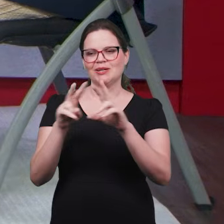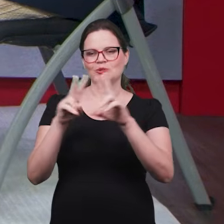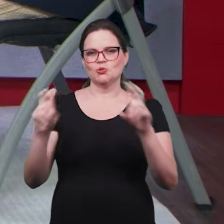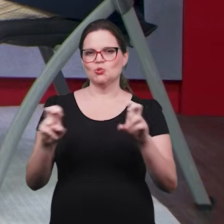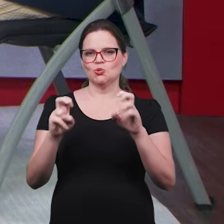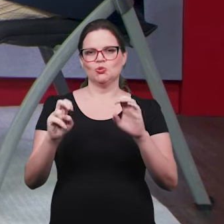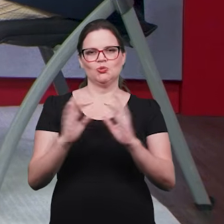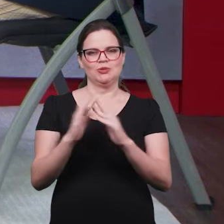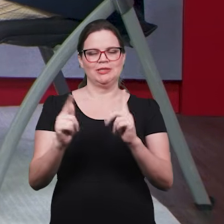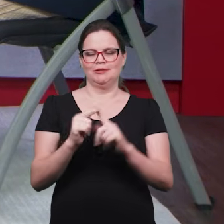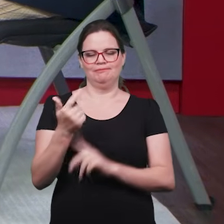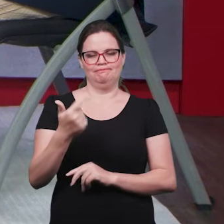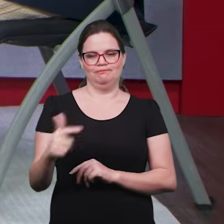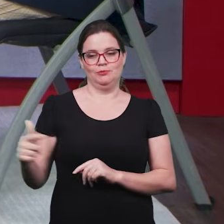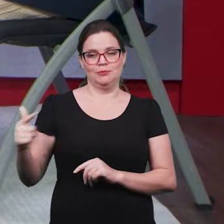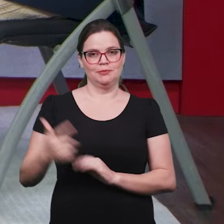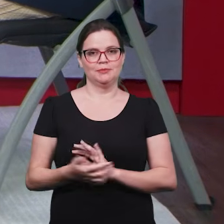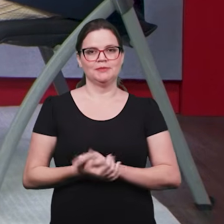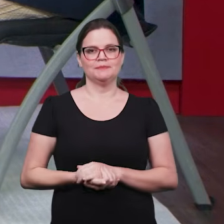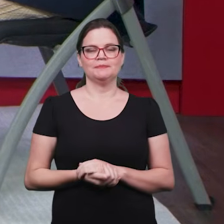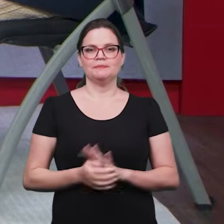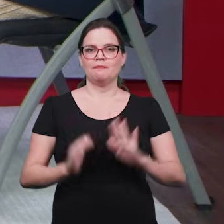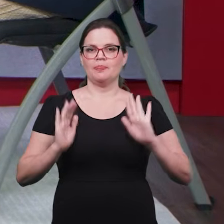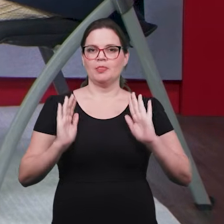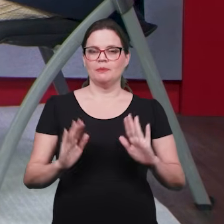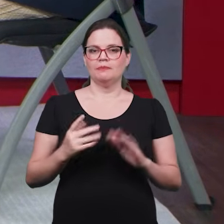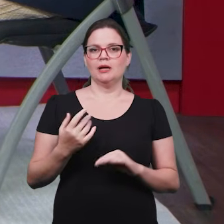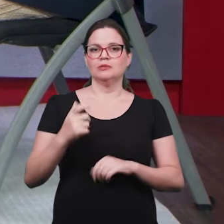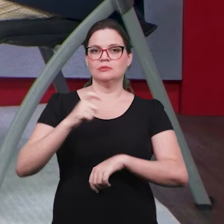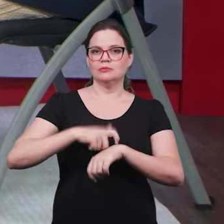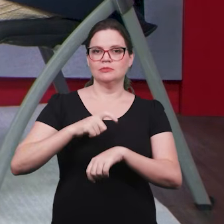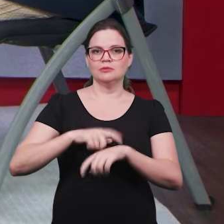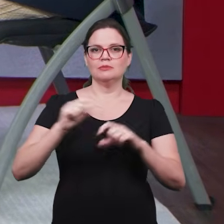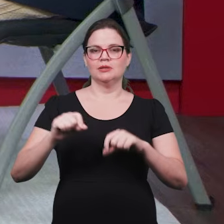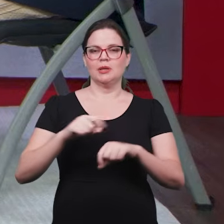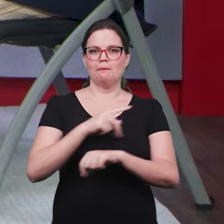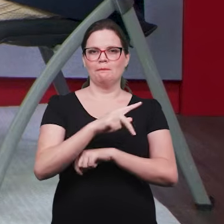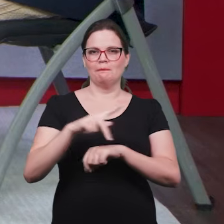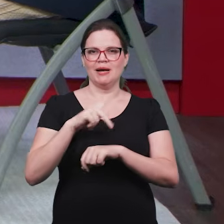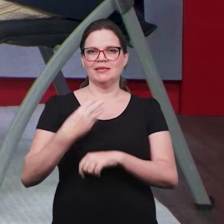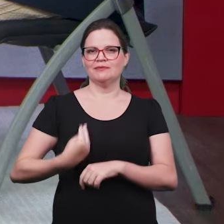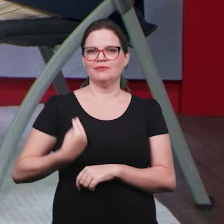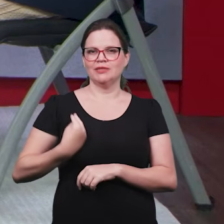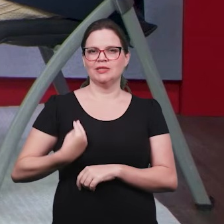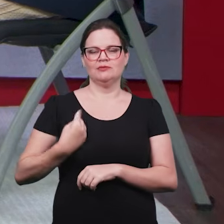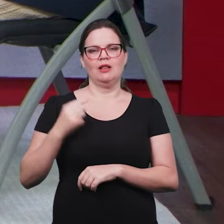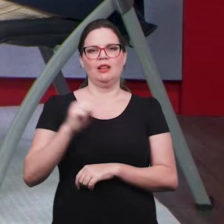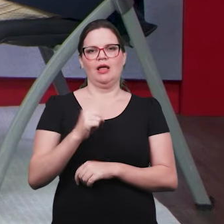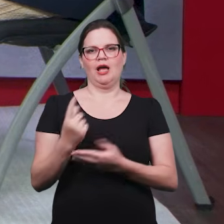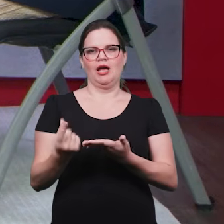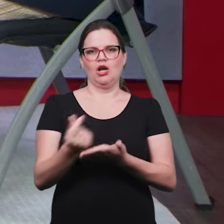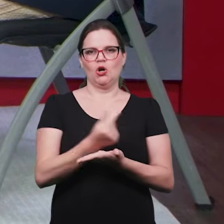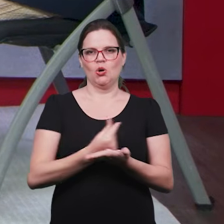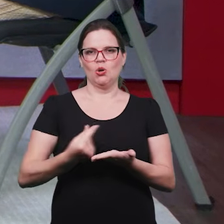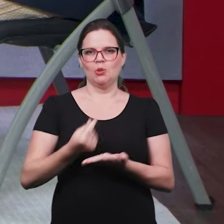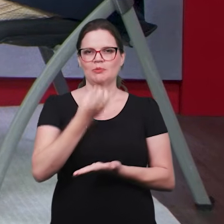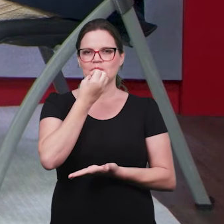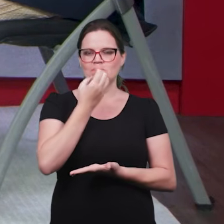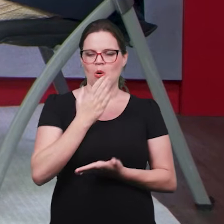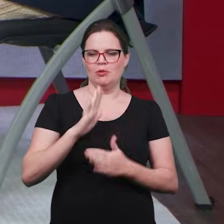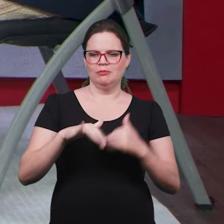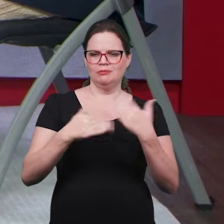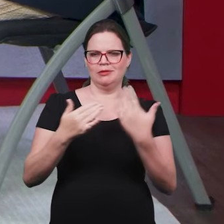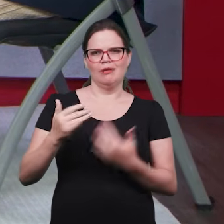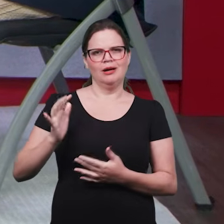evangelho. Но когда экономически страна живут хорошо, Mas quando o país se vive uma